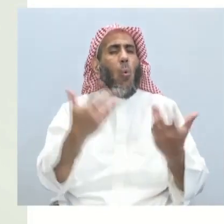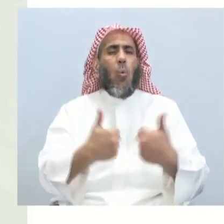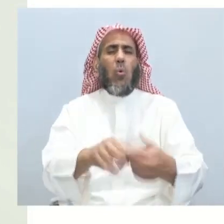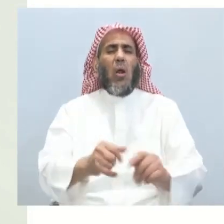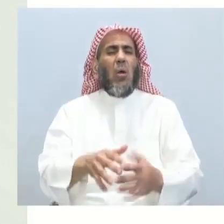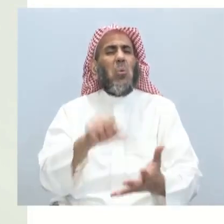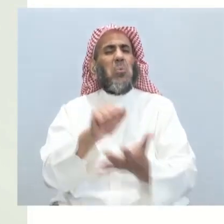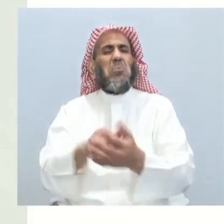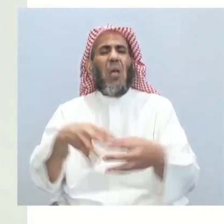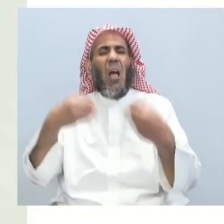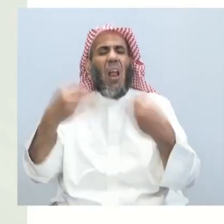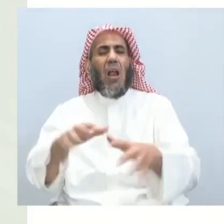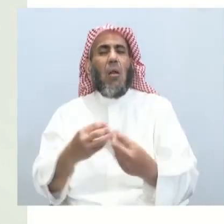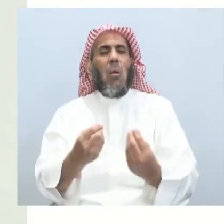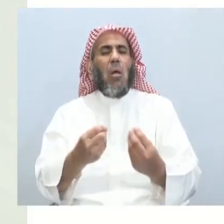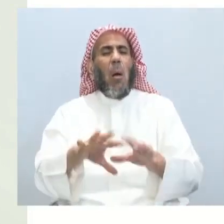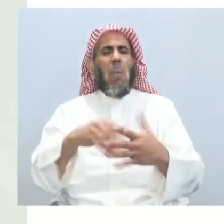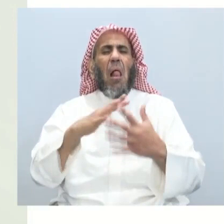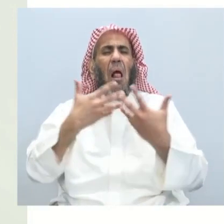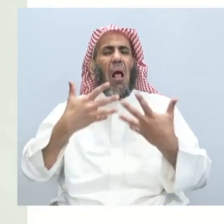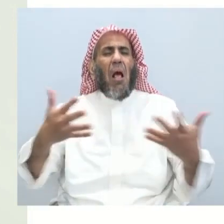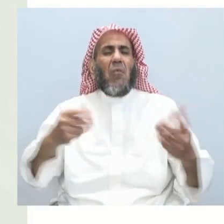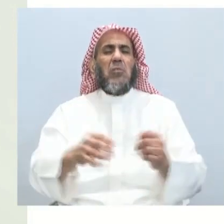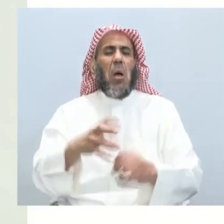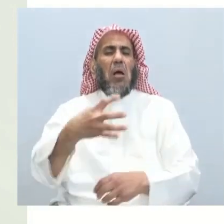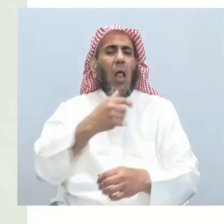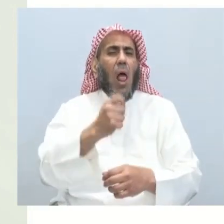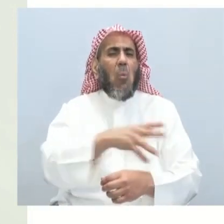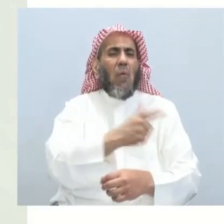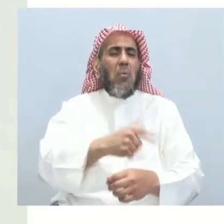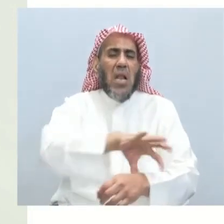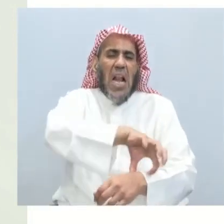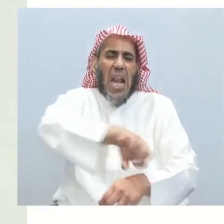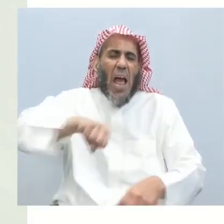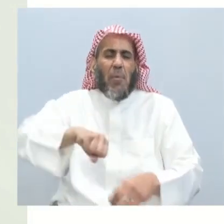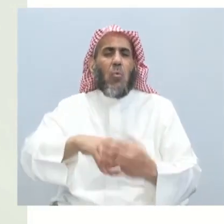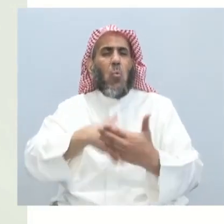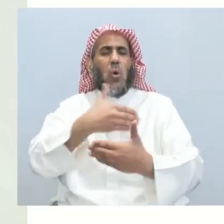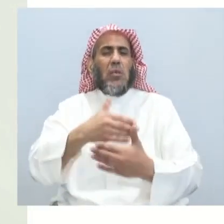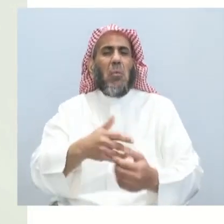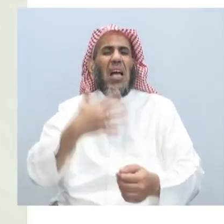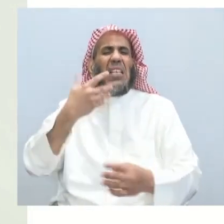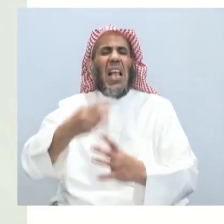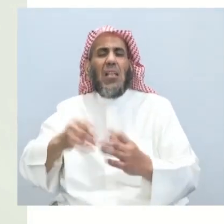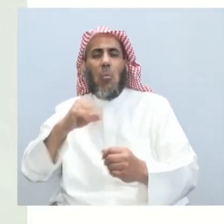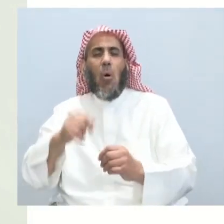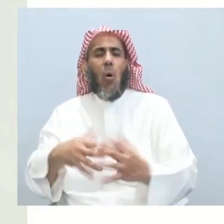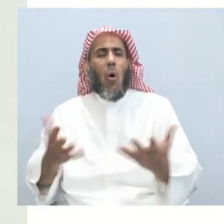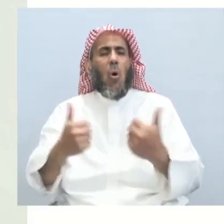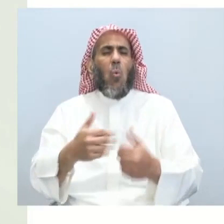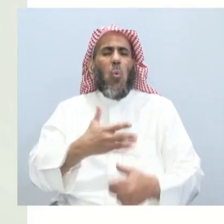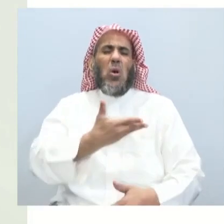تركوا الدار الانيسه بلقع فاصبحت الاموال فيهم نه نائبا واصبحت الايتام غرثى